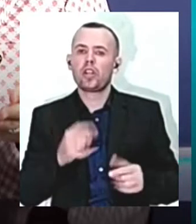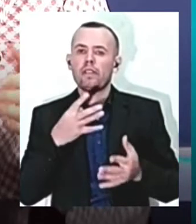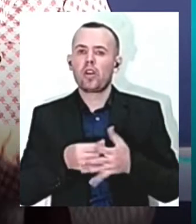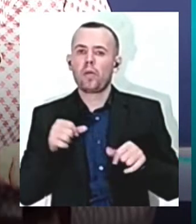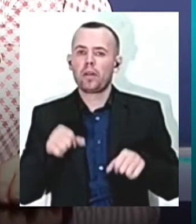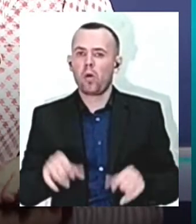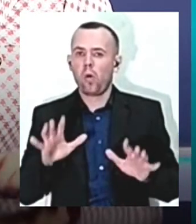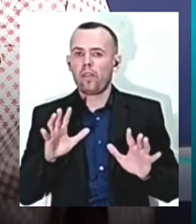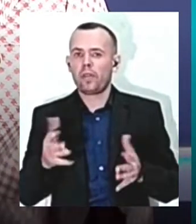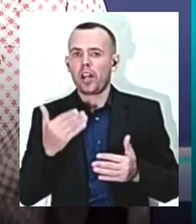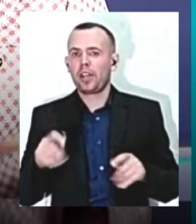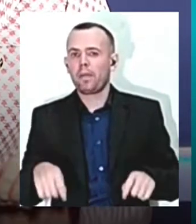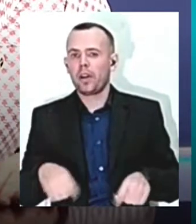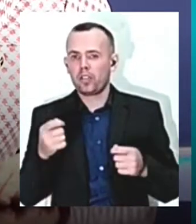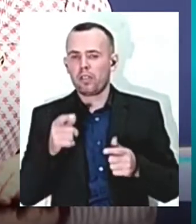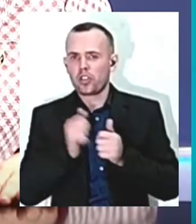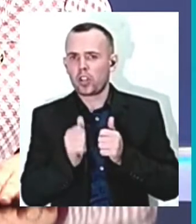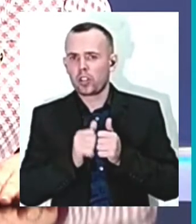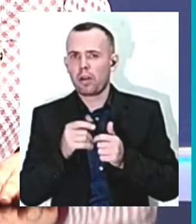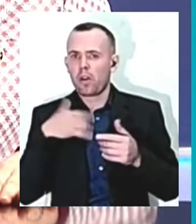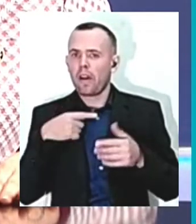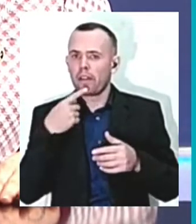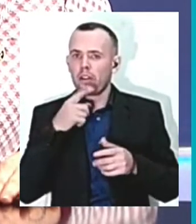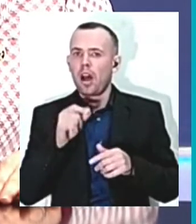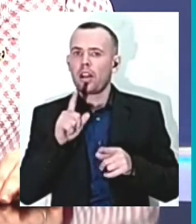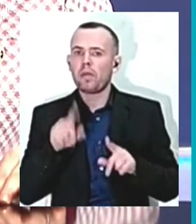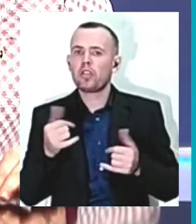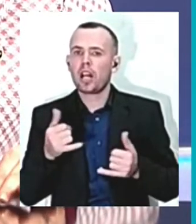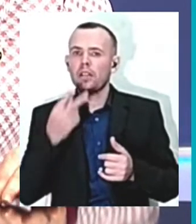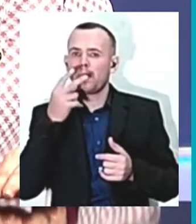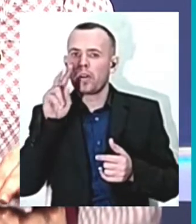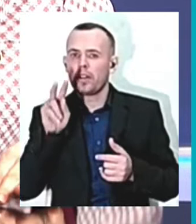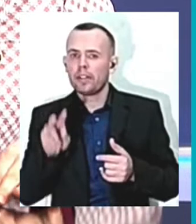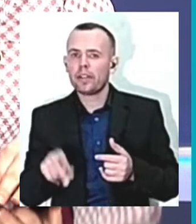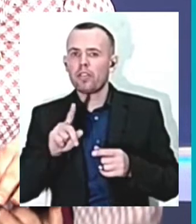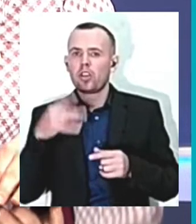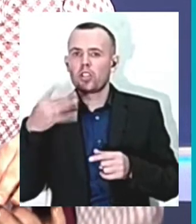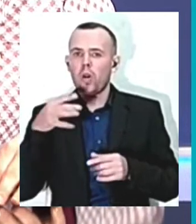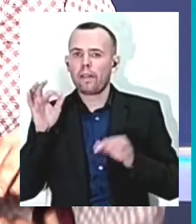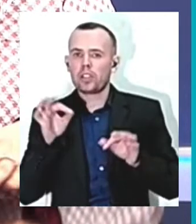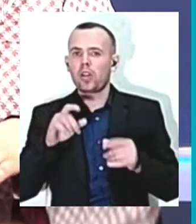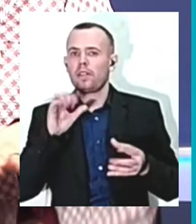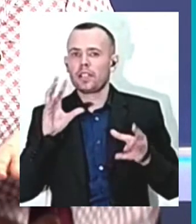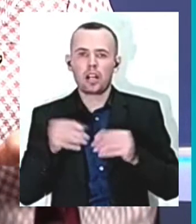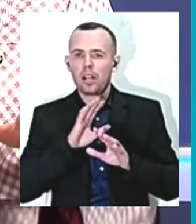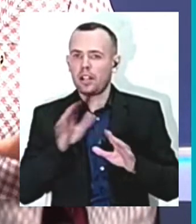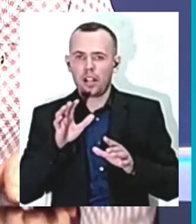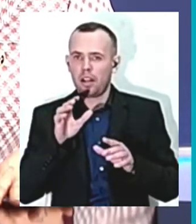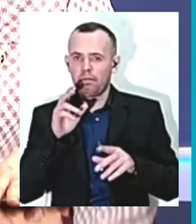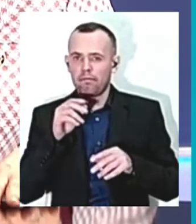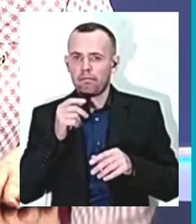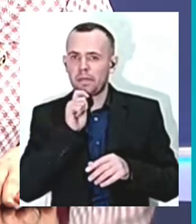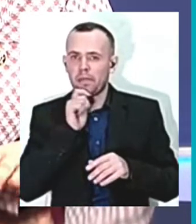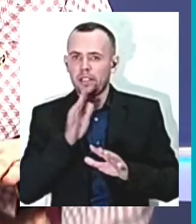вже частково проговорили, але можемо зараз поглянути, бачимо, що 40% взагалі не намагалися захистити свої права,